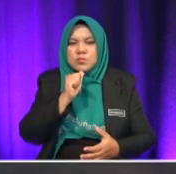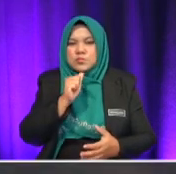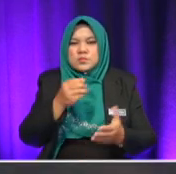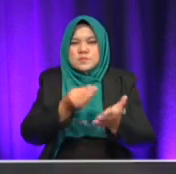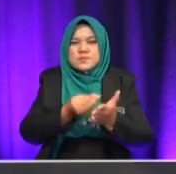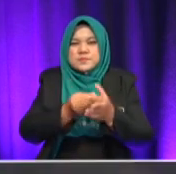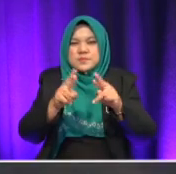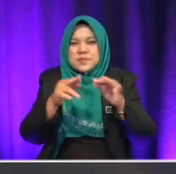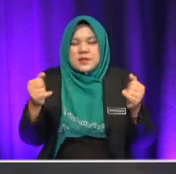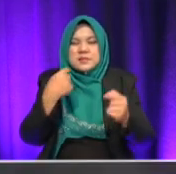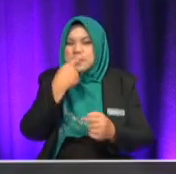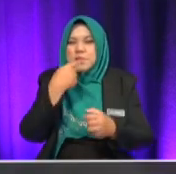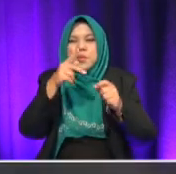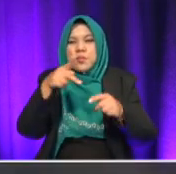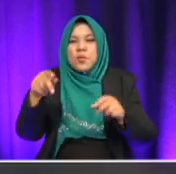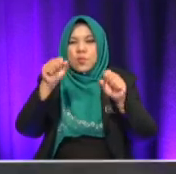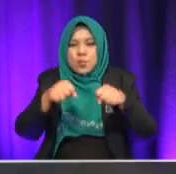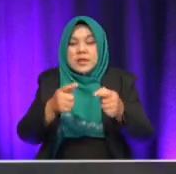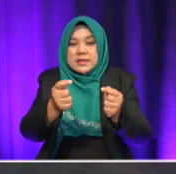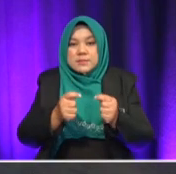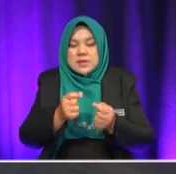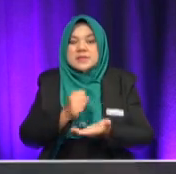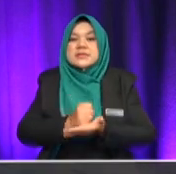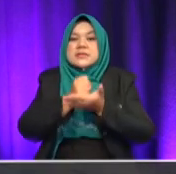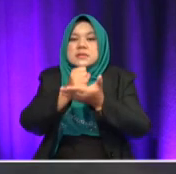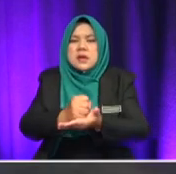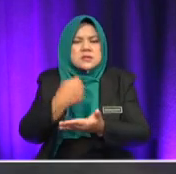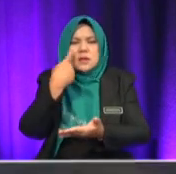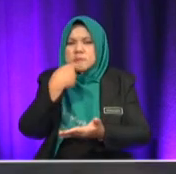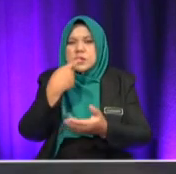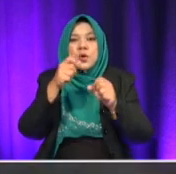enggak bagi sedekah siapa-siapa Pemuda datang